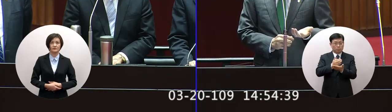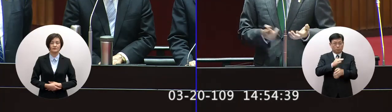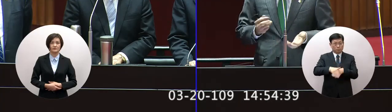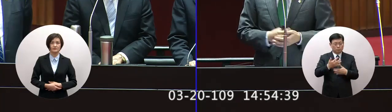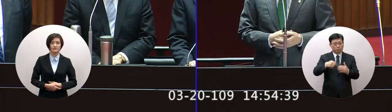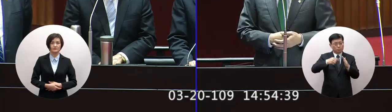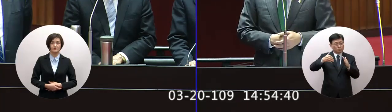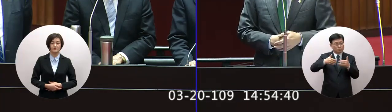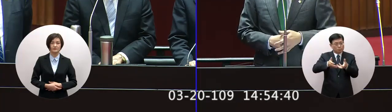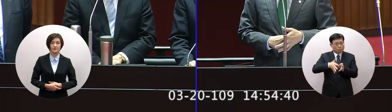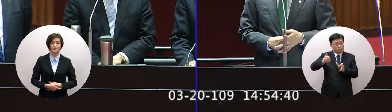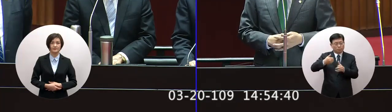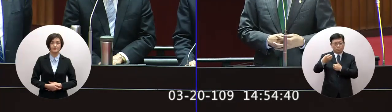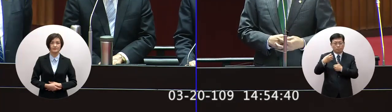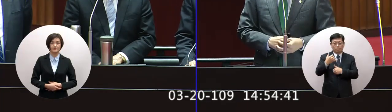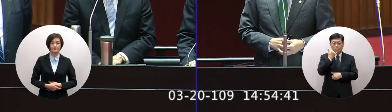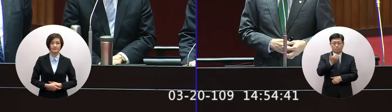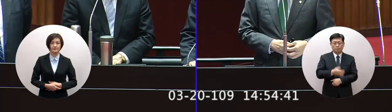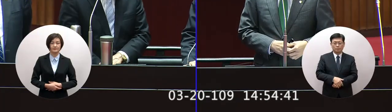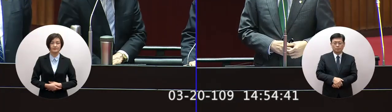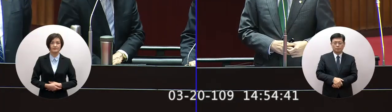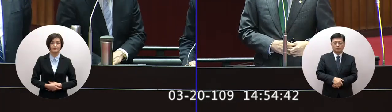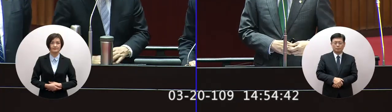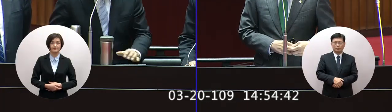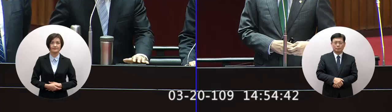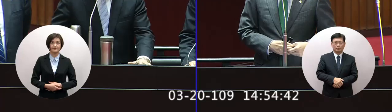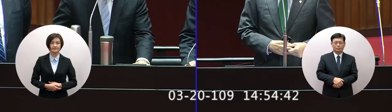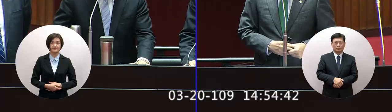那个院长或是部长可不可以来告诉我们？